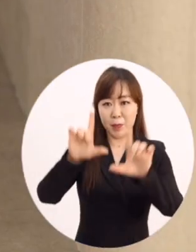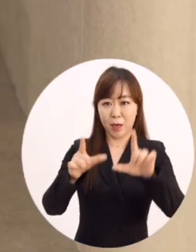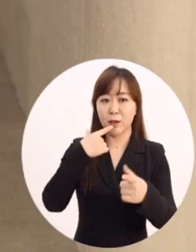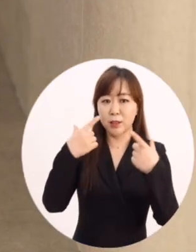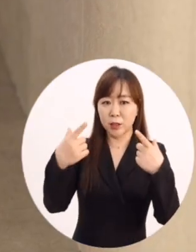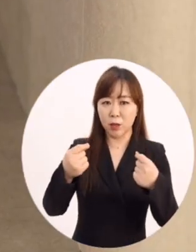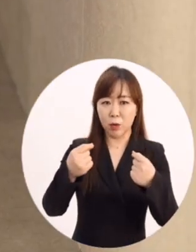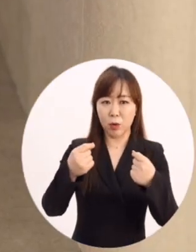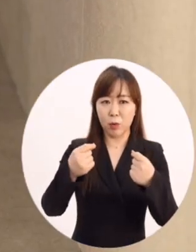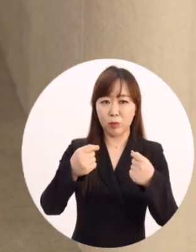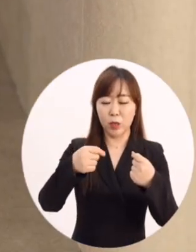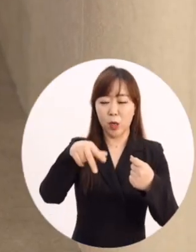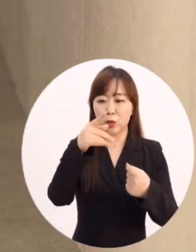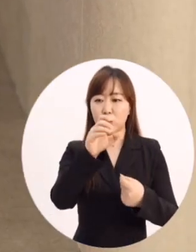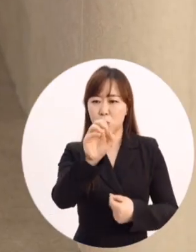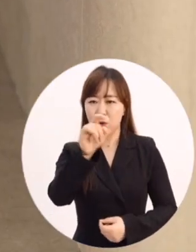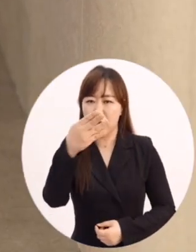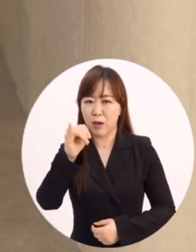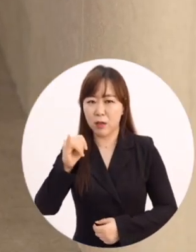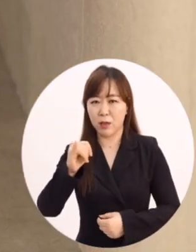충분히 당기는 것을 느끼세요.